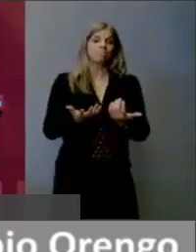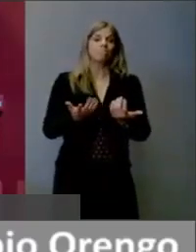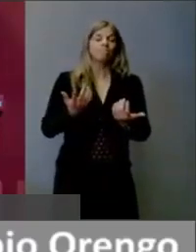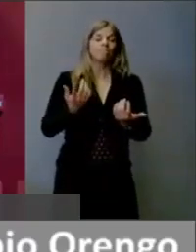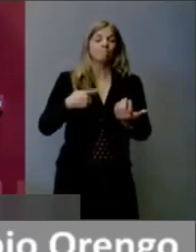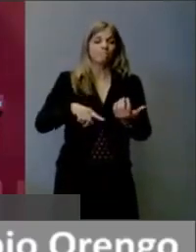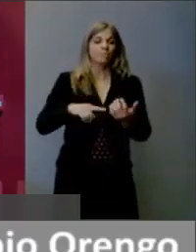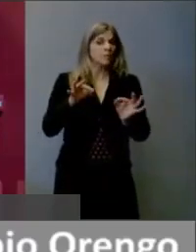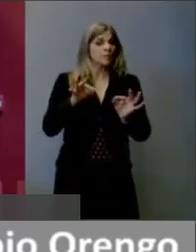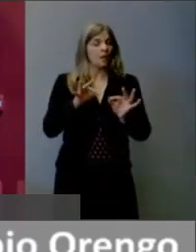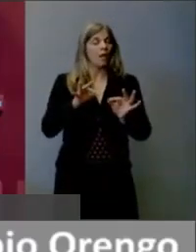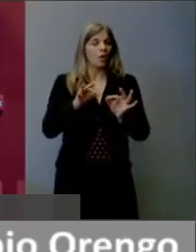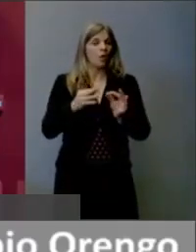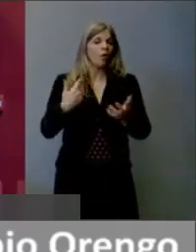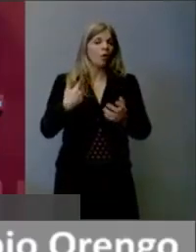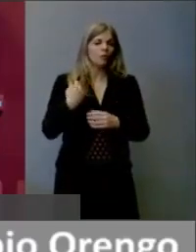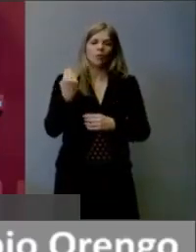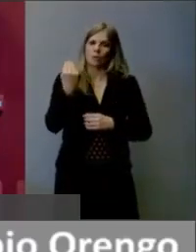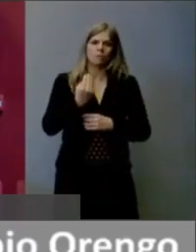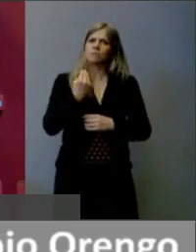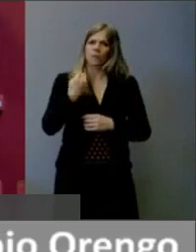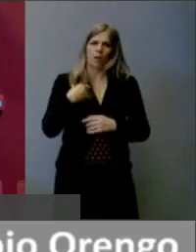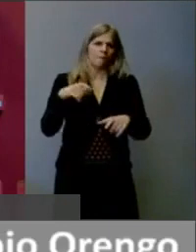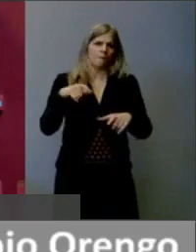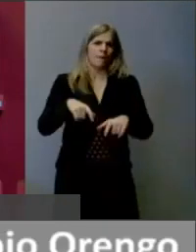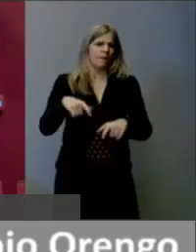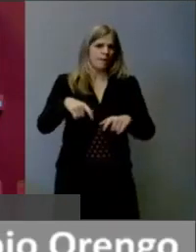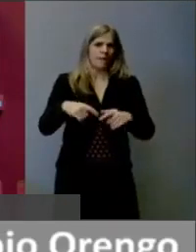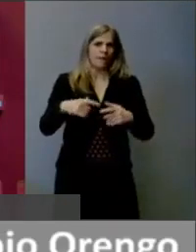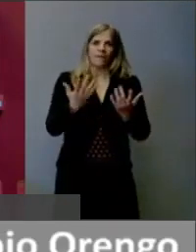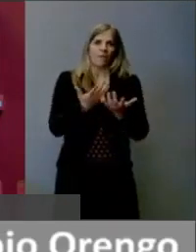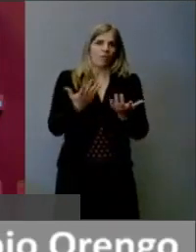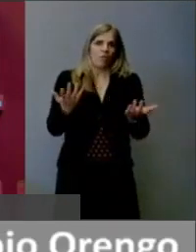che sia doveroso da parte nostra quello